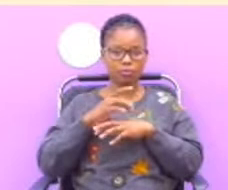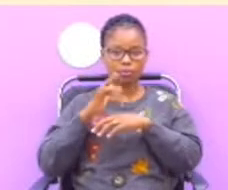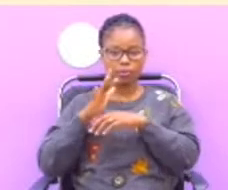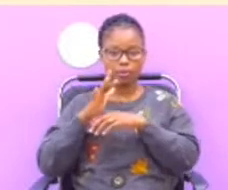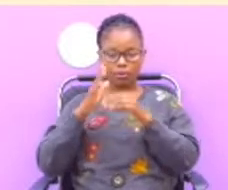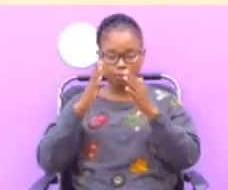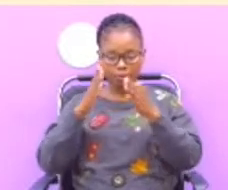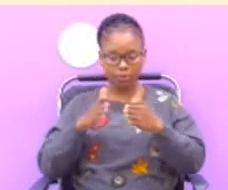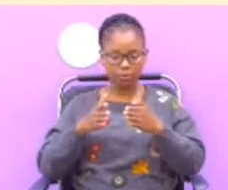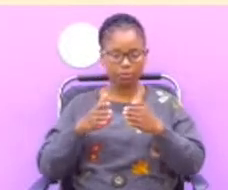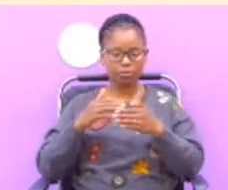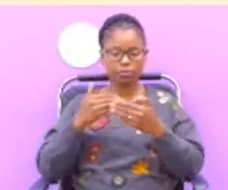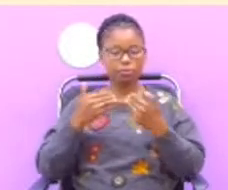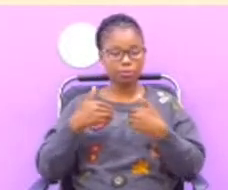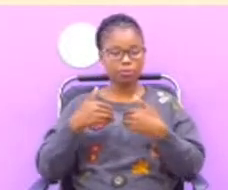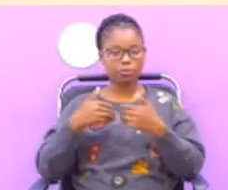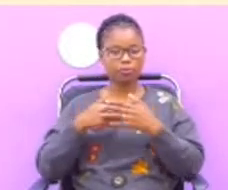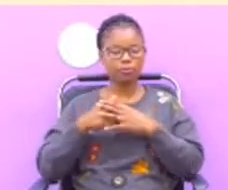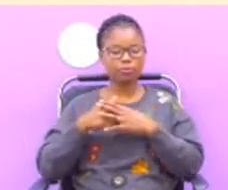nye.